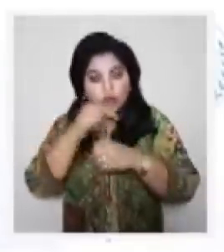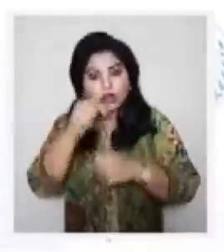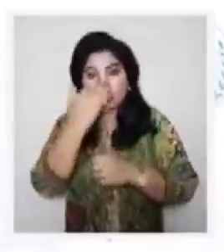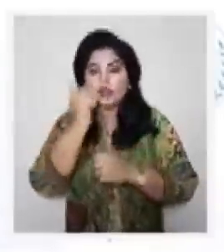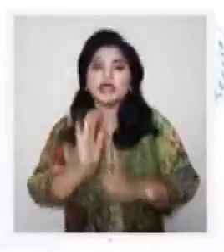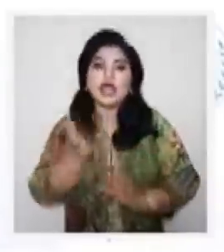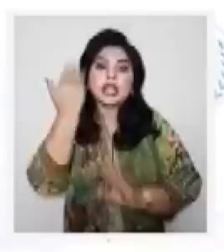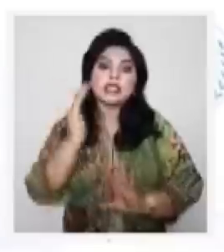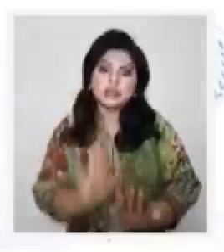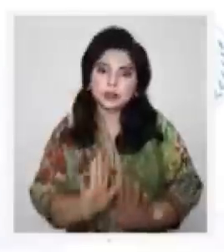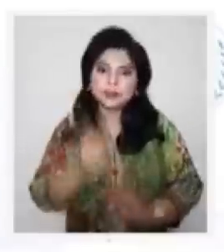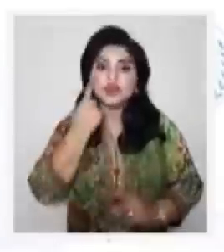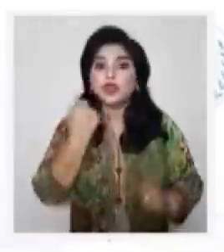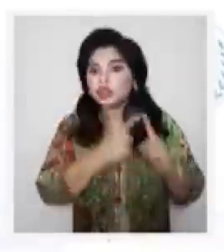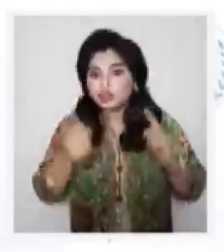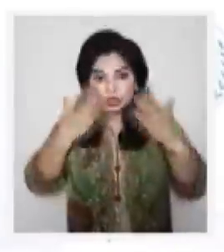হয়েছে